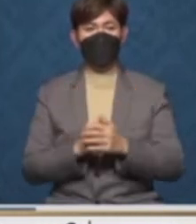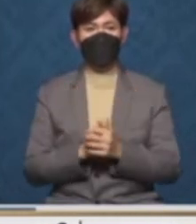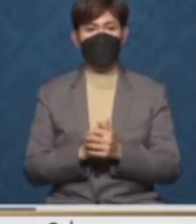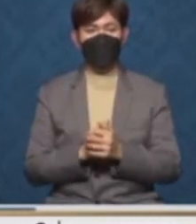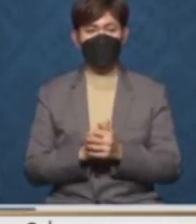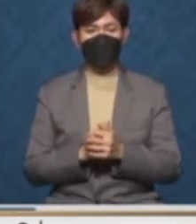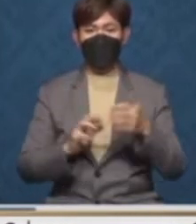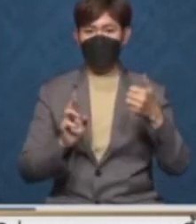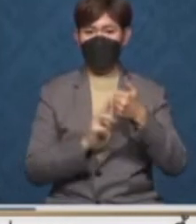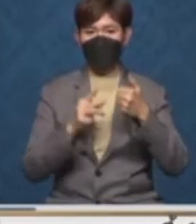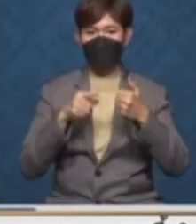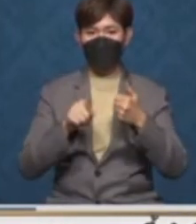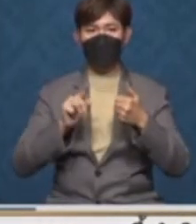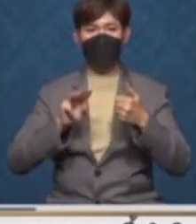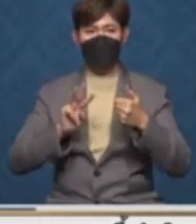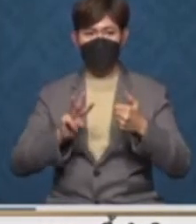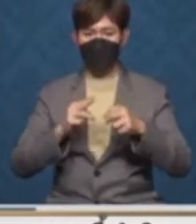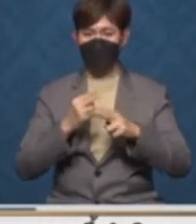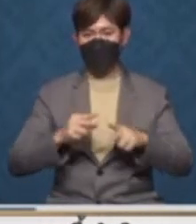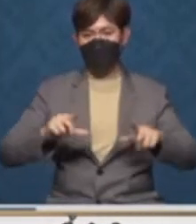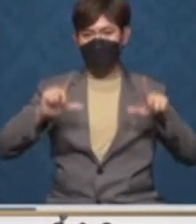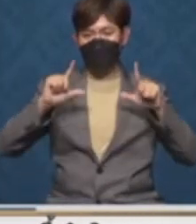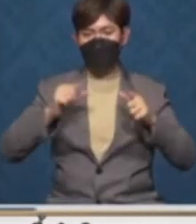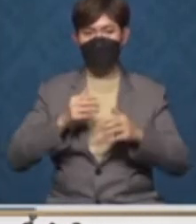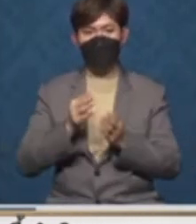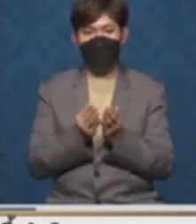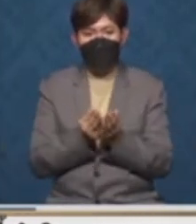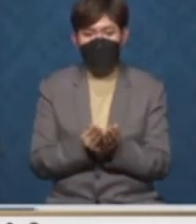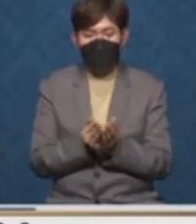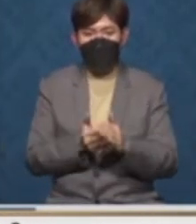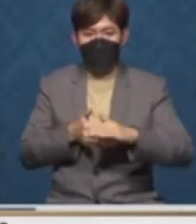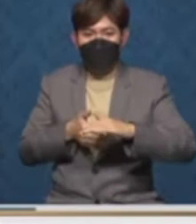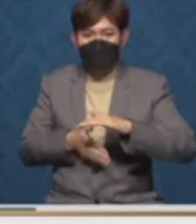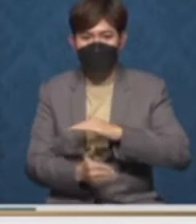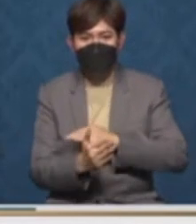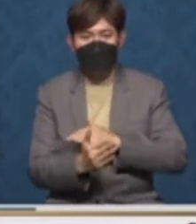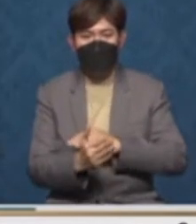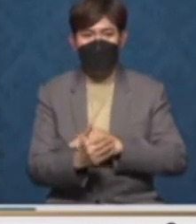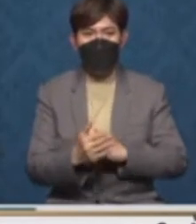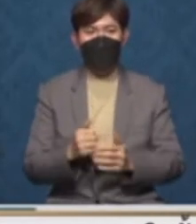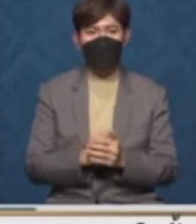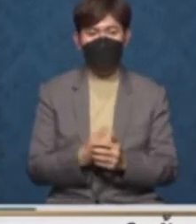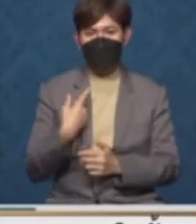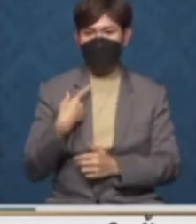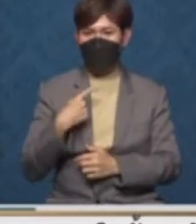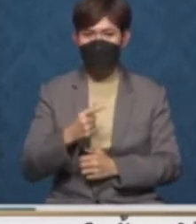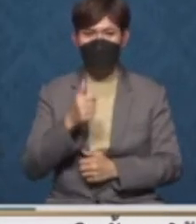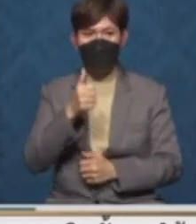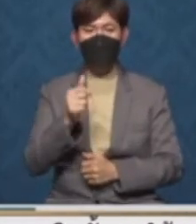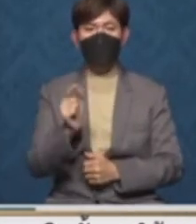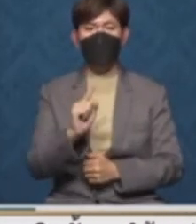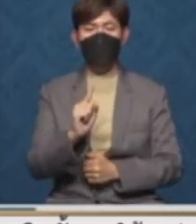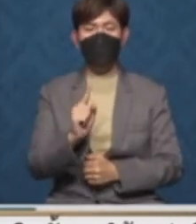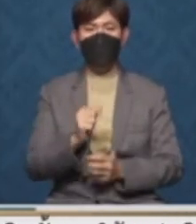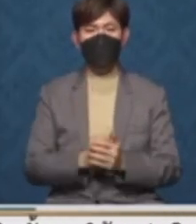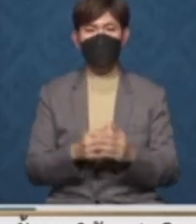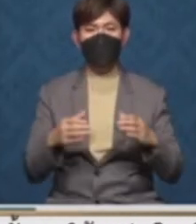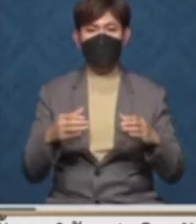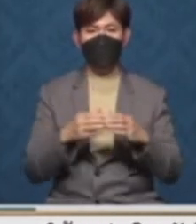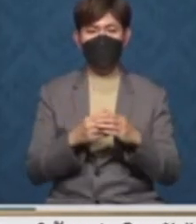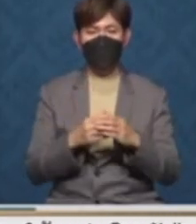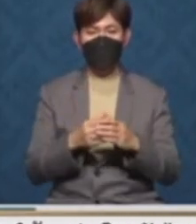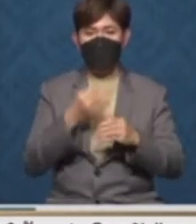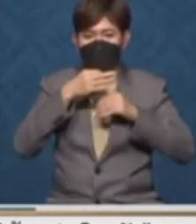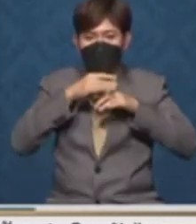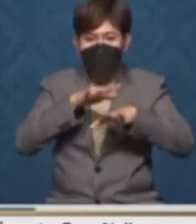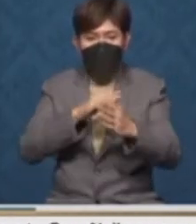าแห่งเรือดำน้ำไทยในขณะนั้นเนี่ยลุงป้อมบอกว่าเรือดำน้ำเนี่ยมีประโยชน์มากในฝั่งทะเลอันดามัน